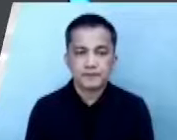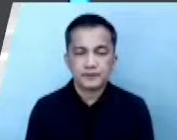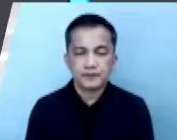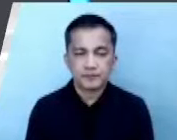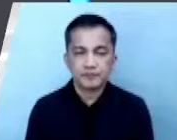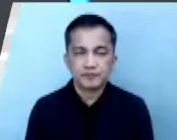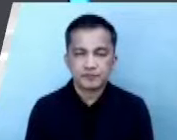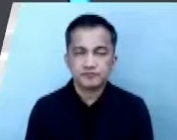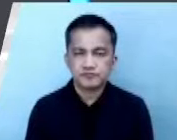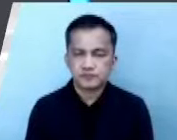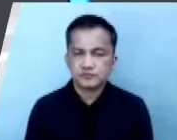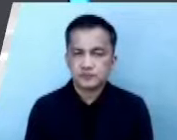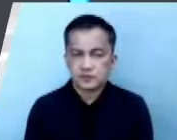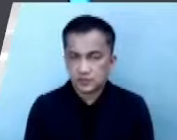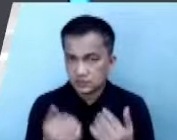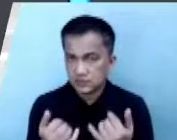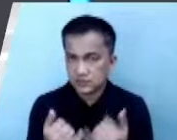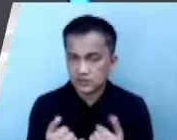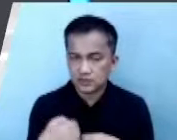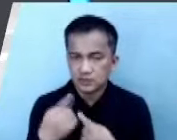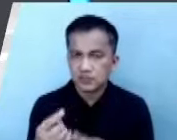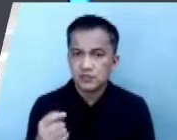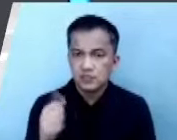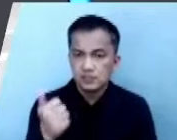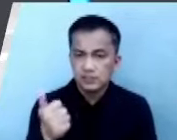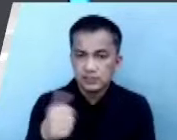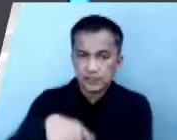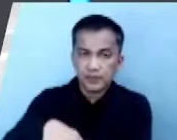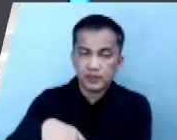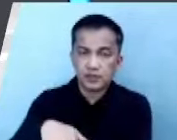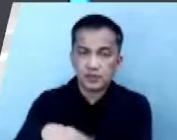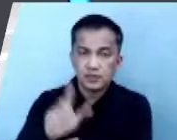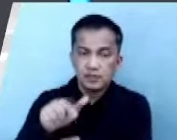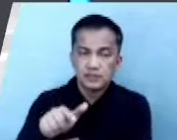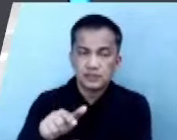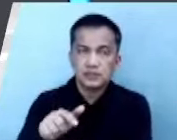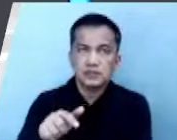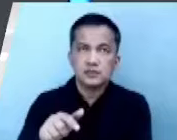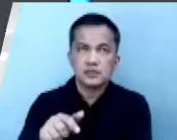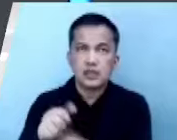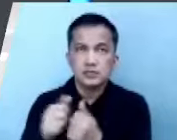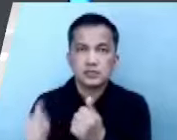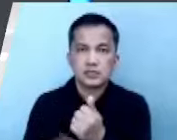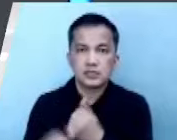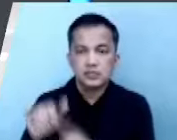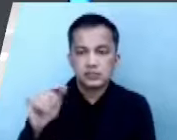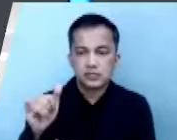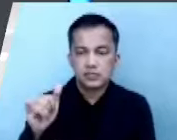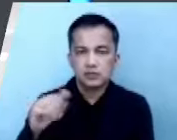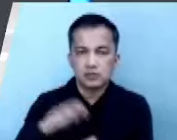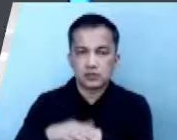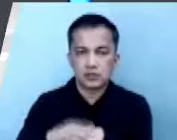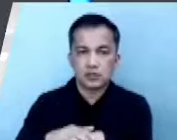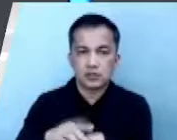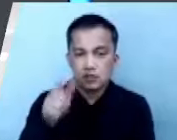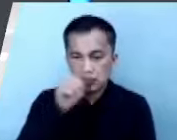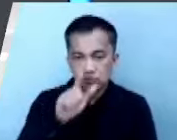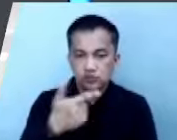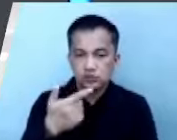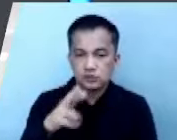Sa mga oras na ito, hanggang alas 10 ng gabi mamaya, nasa ilalim ng yellow alert ang Luzon Grid dahil pa rin